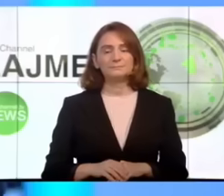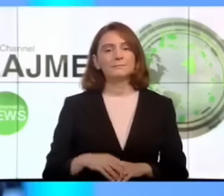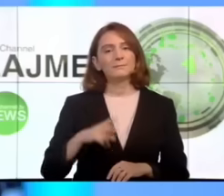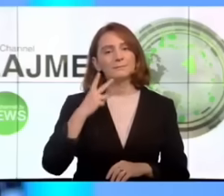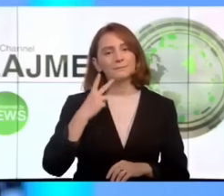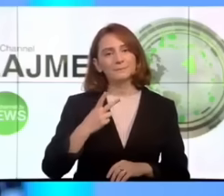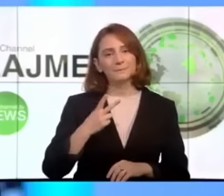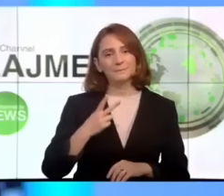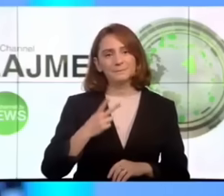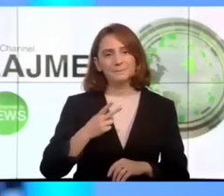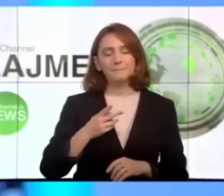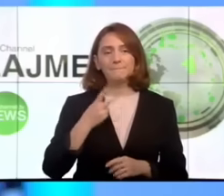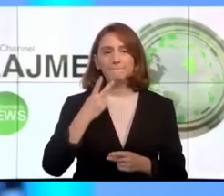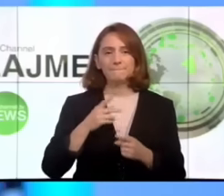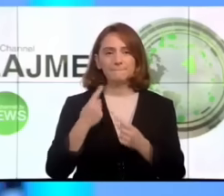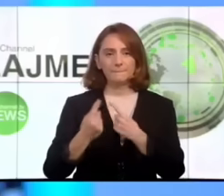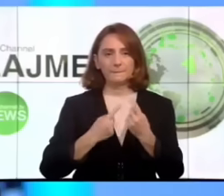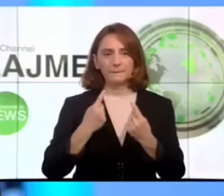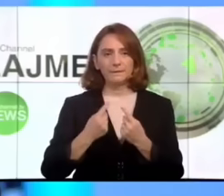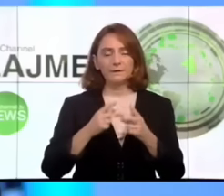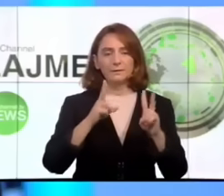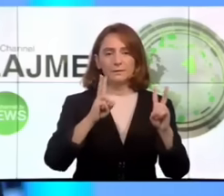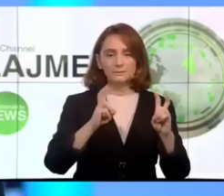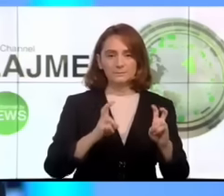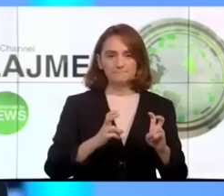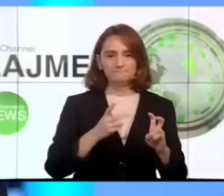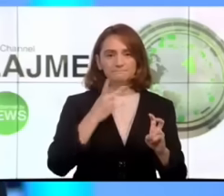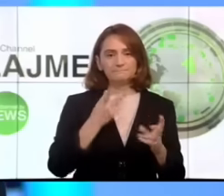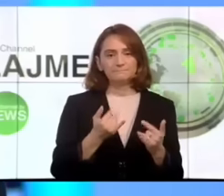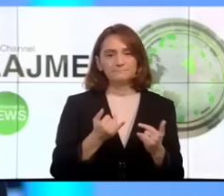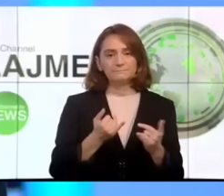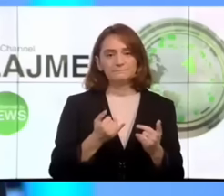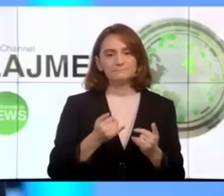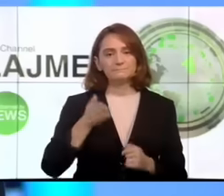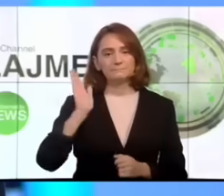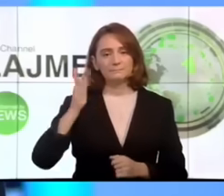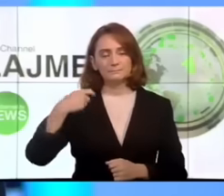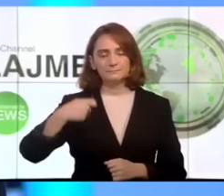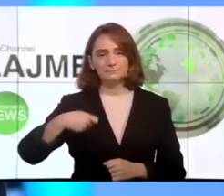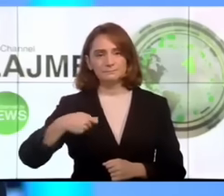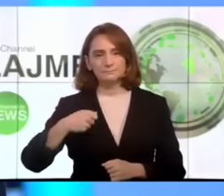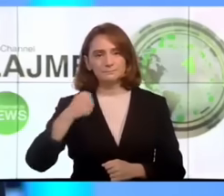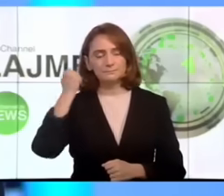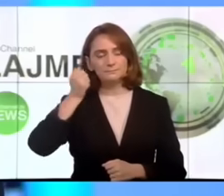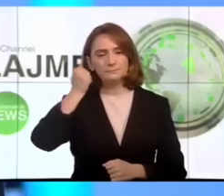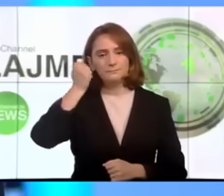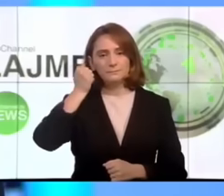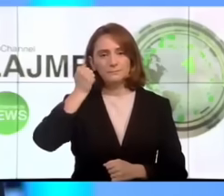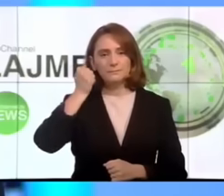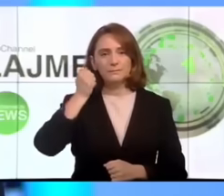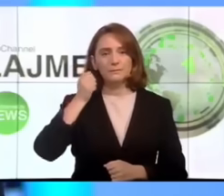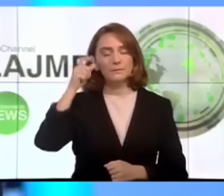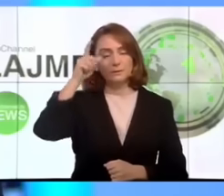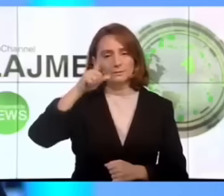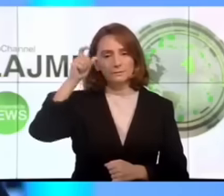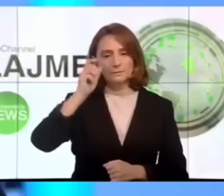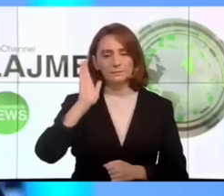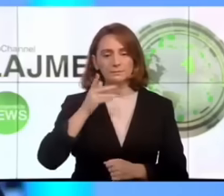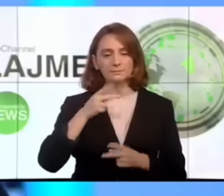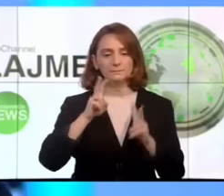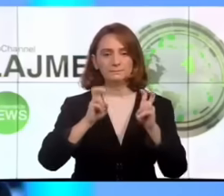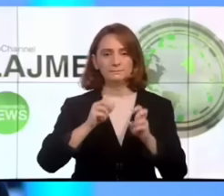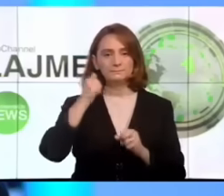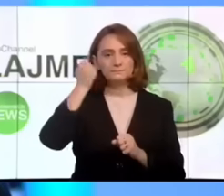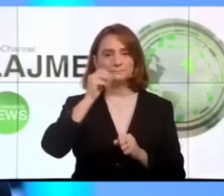Është aluduar shumë në lidhje me temat që do të prek në një fjalim që do të mbajë sot pasdite presidenti i Serbisë Aleksandar